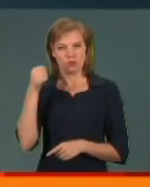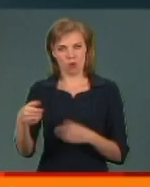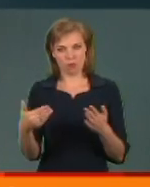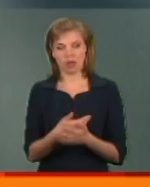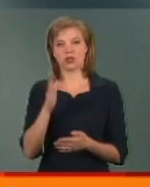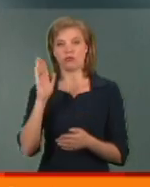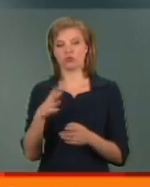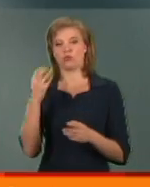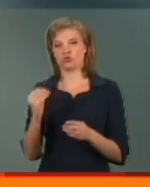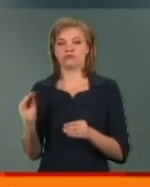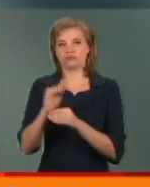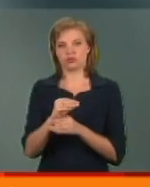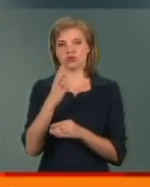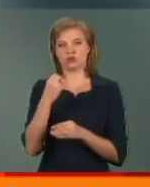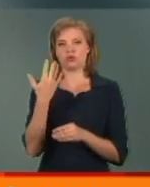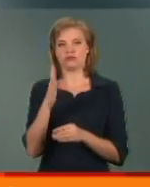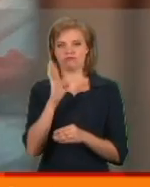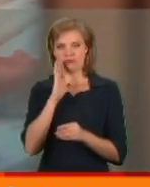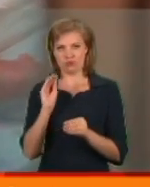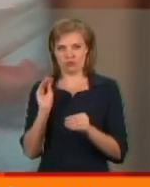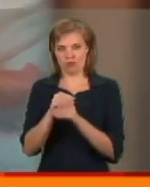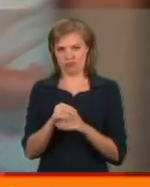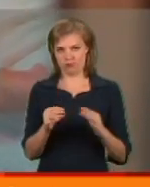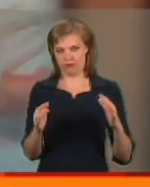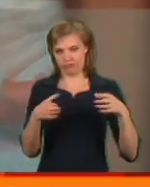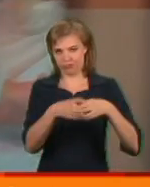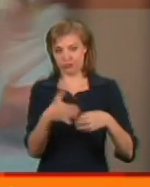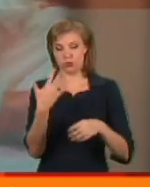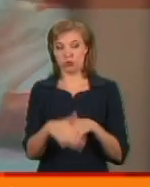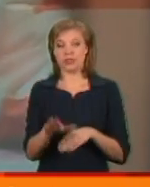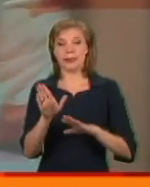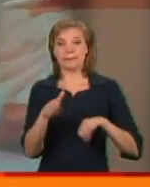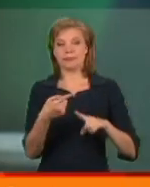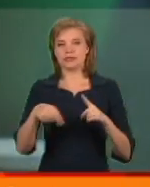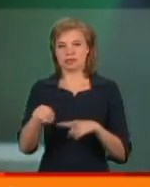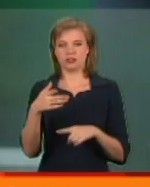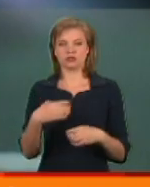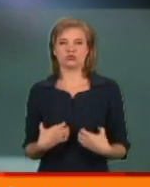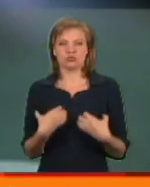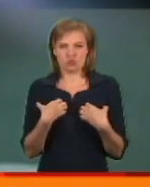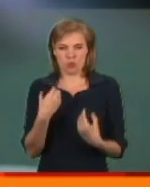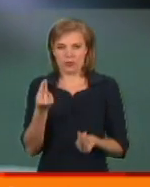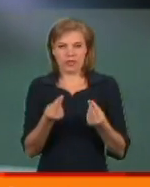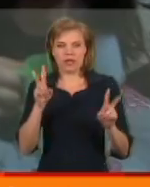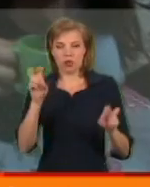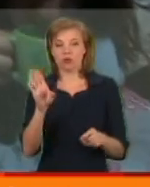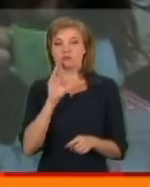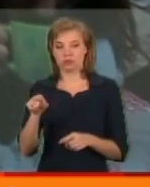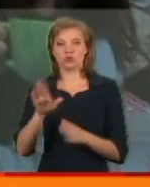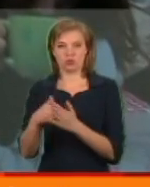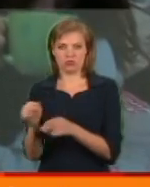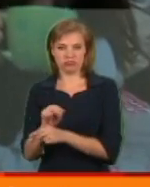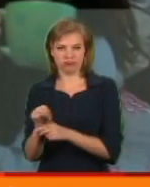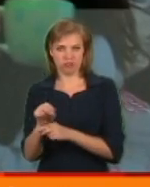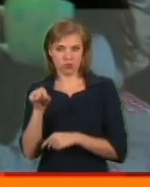потім присоединилась уже Настя і Женя. Після тих жорстоких ігор Поліна й досі